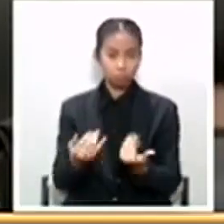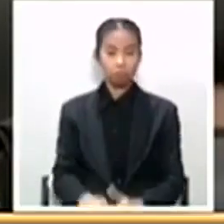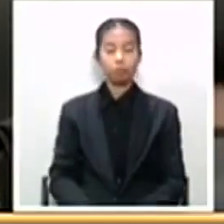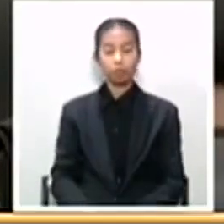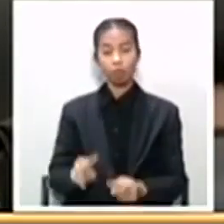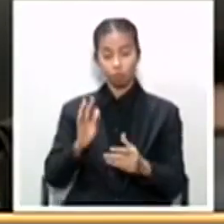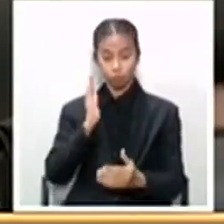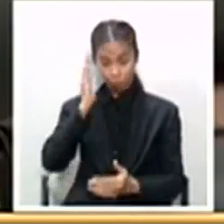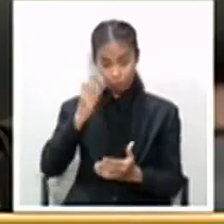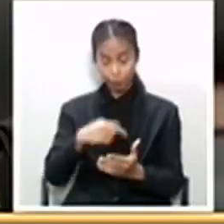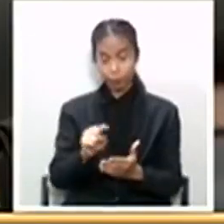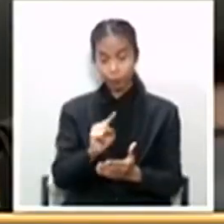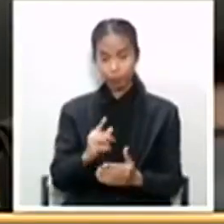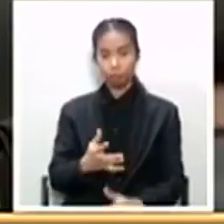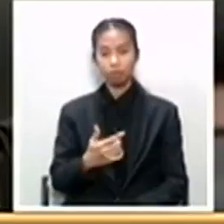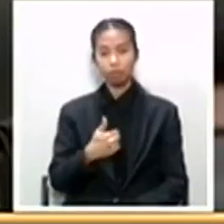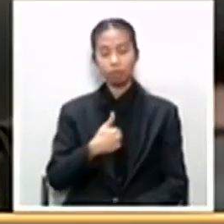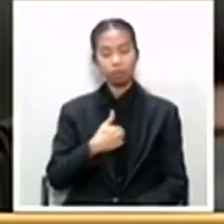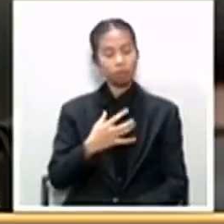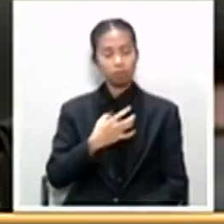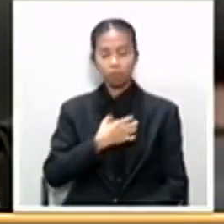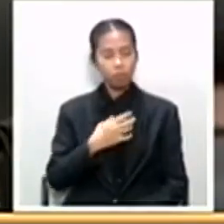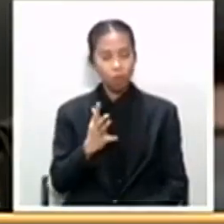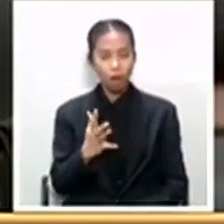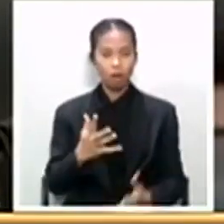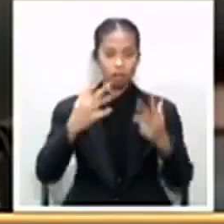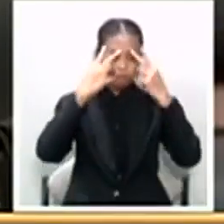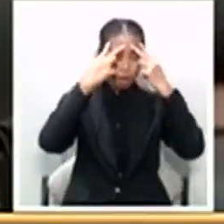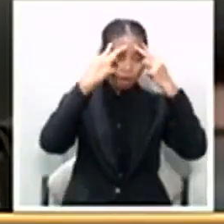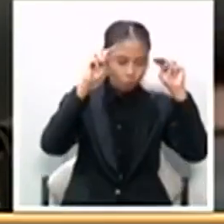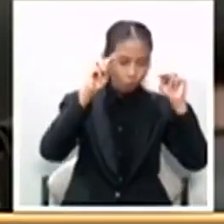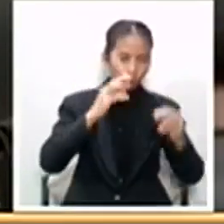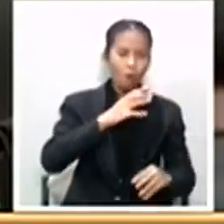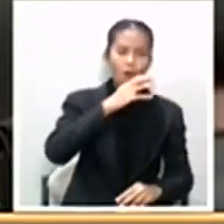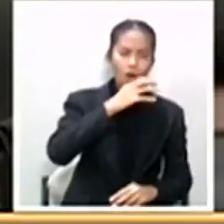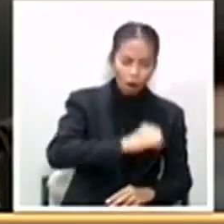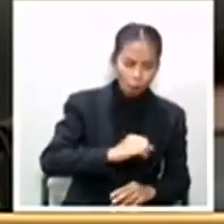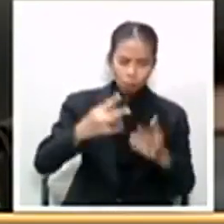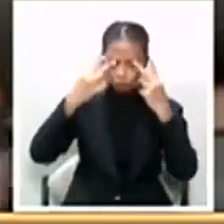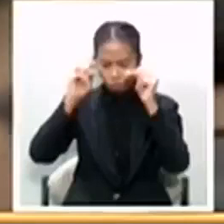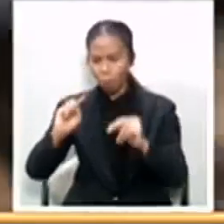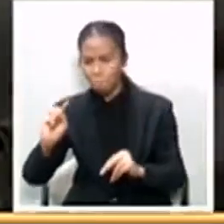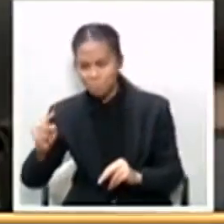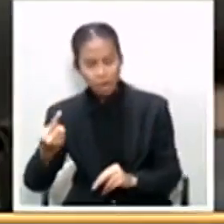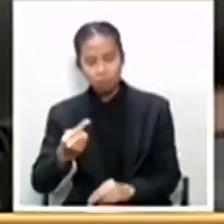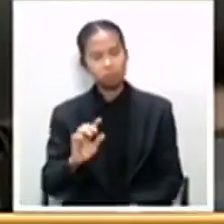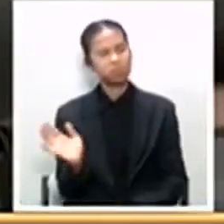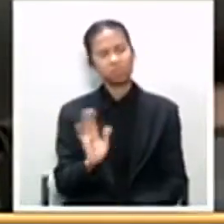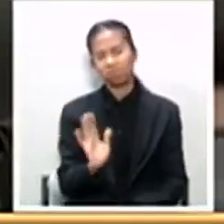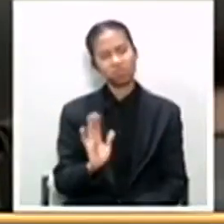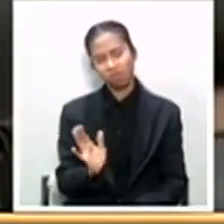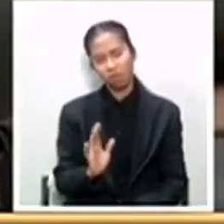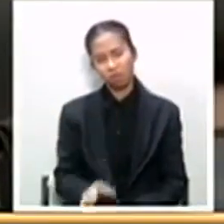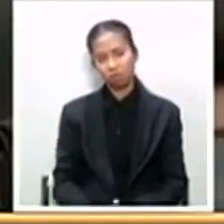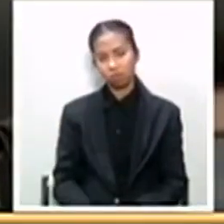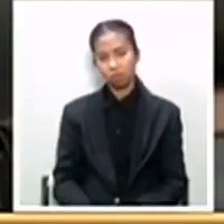ไปครับผมไม่ต้องการทั้งพลเอกประยุทธ์คนเก่าและทั้งพลเอกประยุทธ์คนใหม่แล้วผมไม่ต้องการ